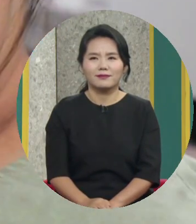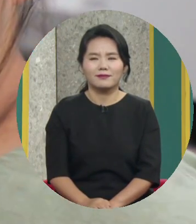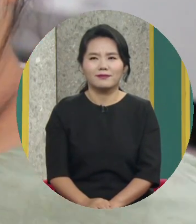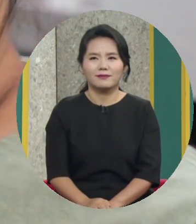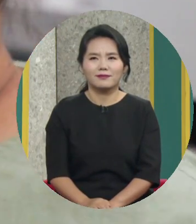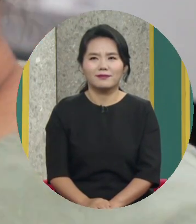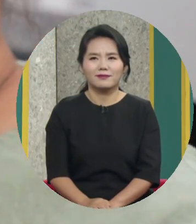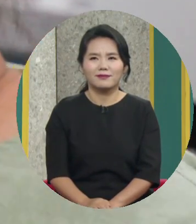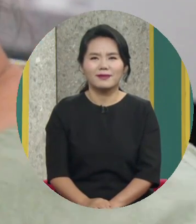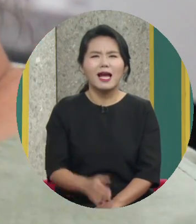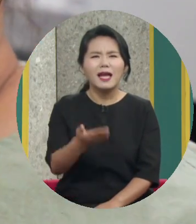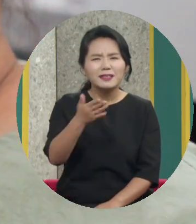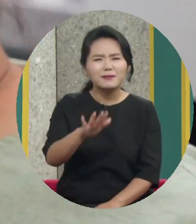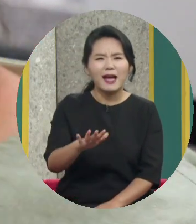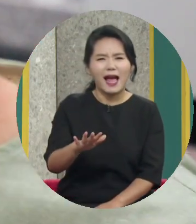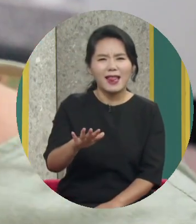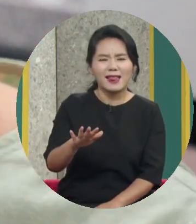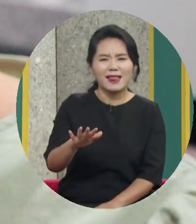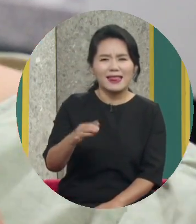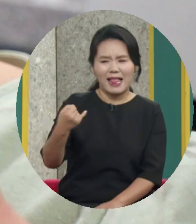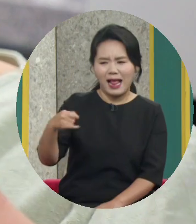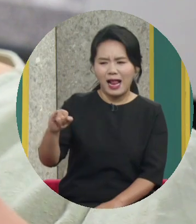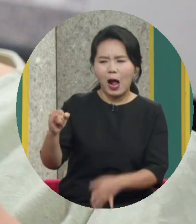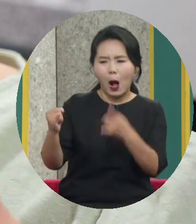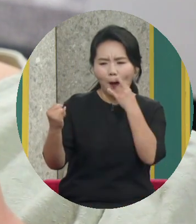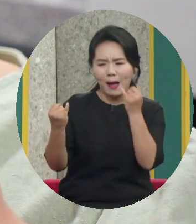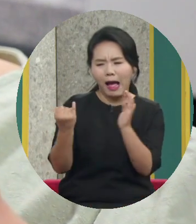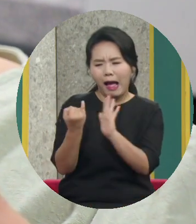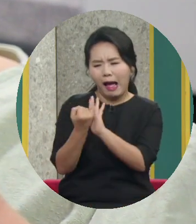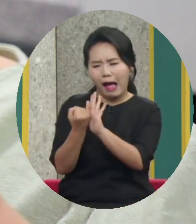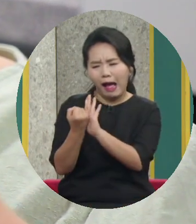효정이는 아직 엄마의 손길이 필요합니다.